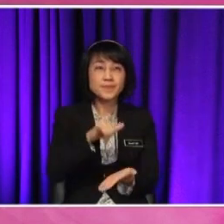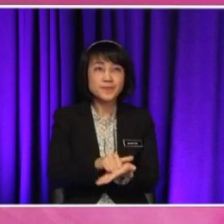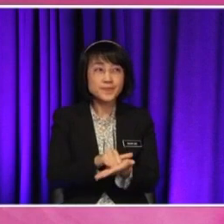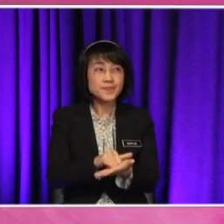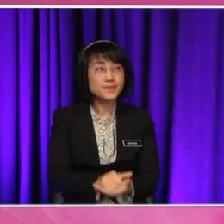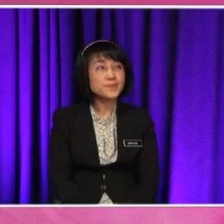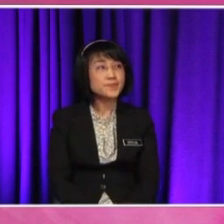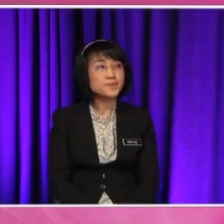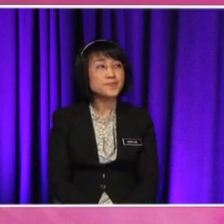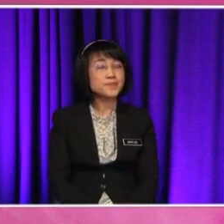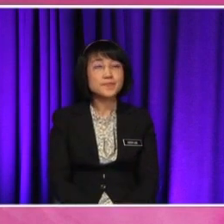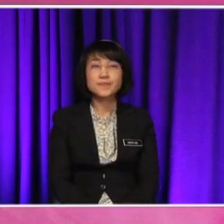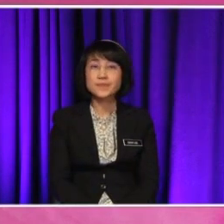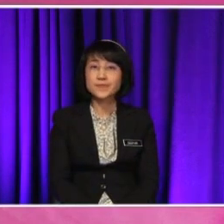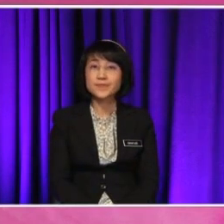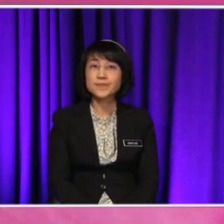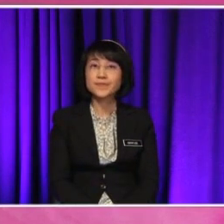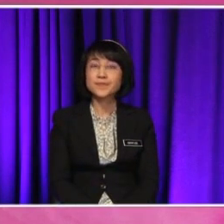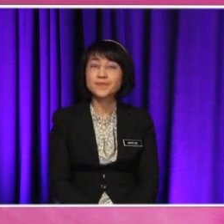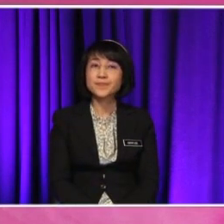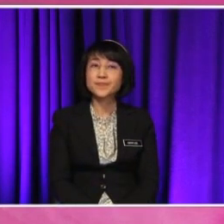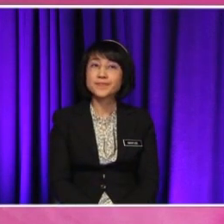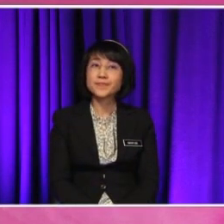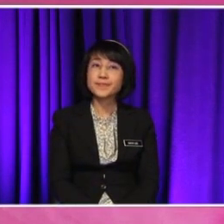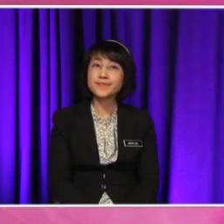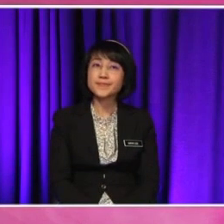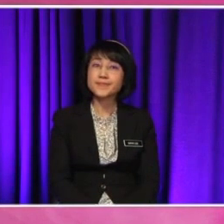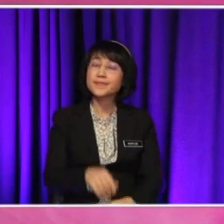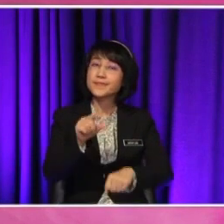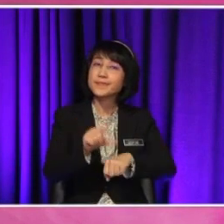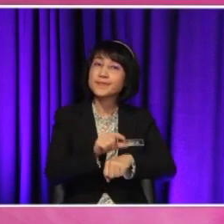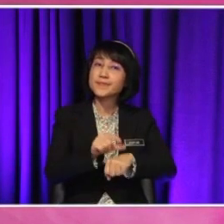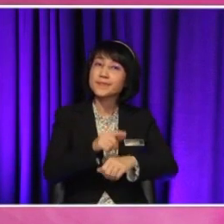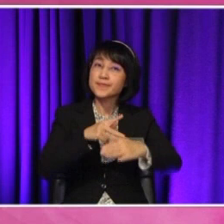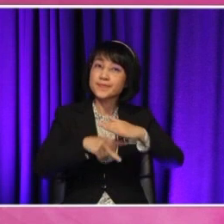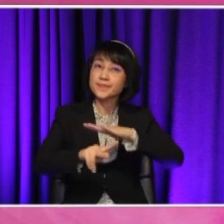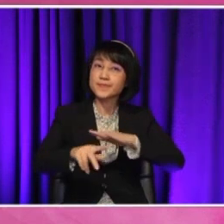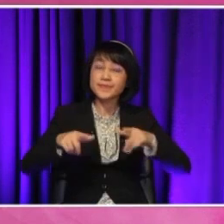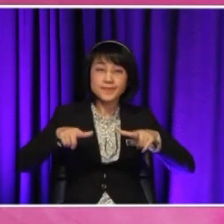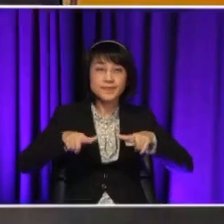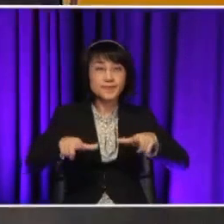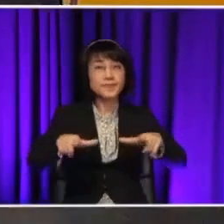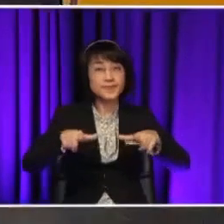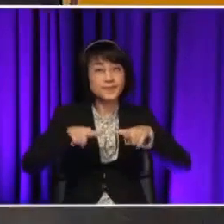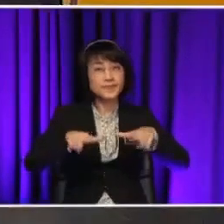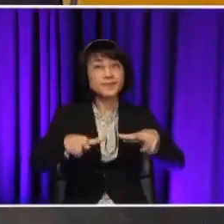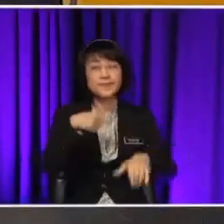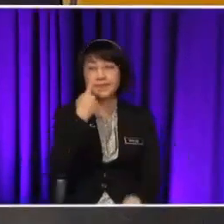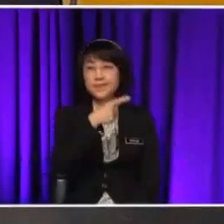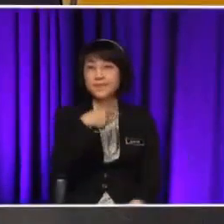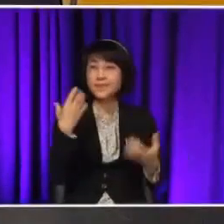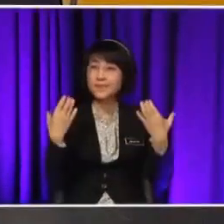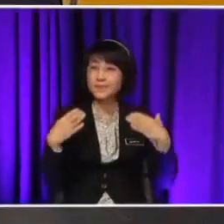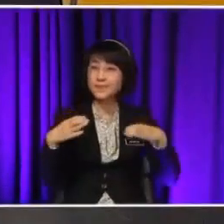Thomas Bewick, tajuk dia The Yellow Wagtail. Menggunakan cetakan kayu. Siapa nak jawab? Siapa angkat nak cuba tangan? Jawab angkat